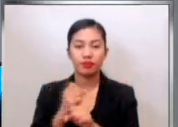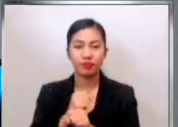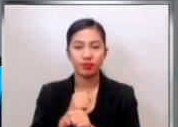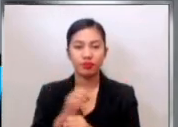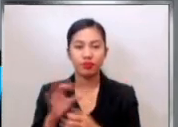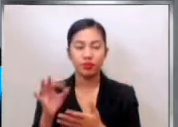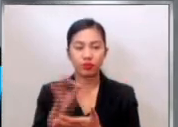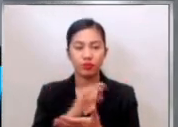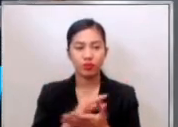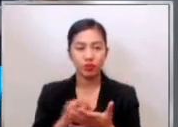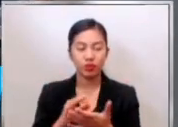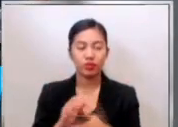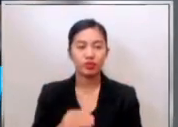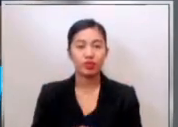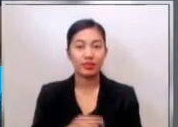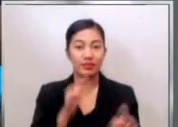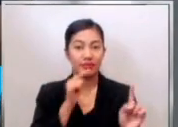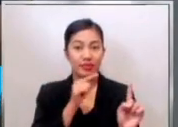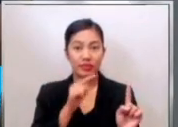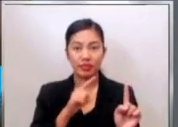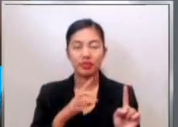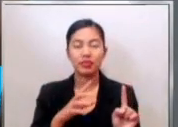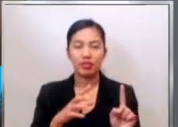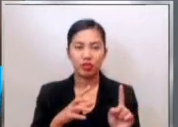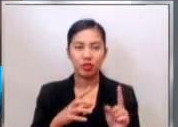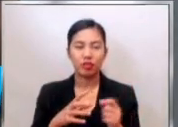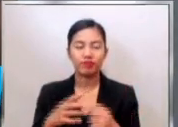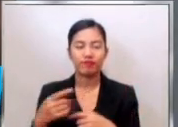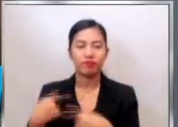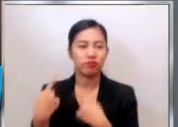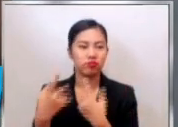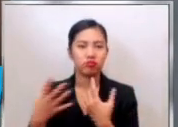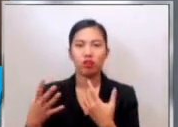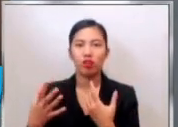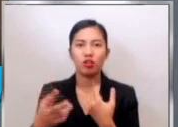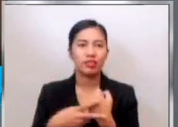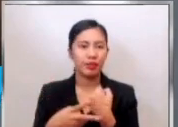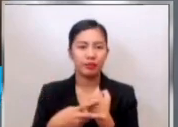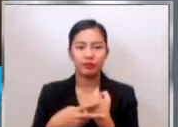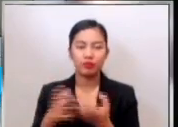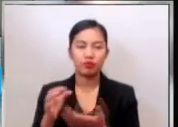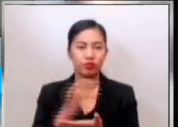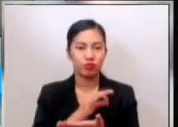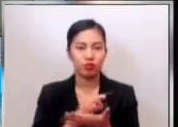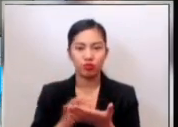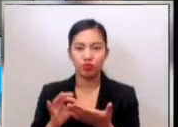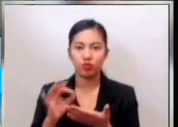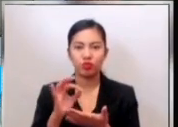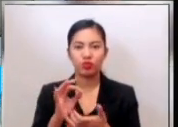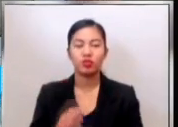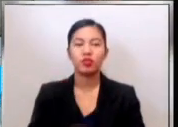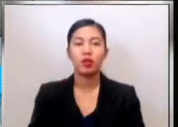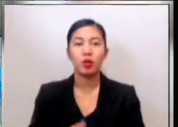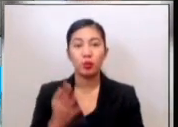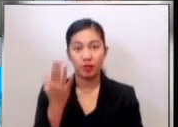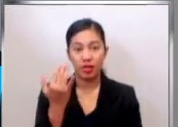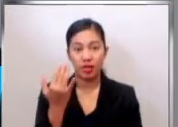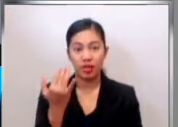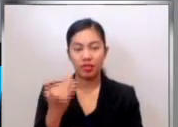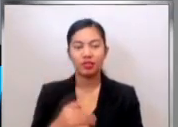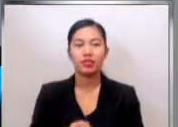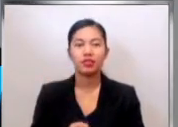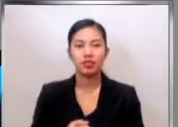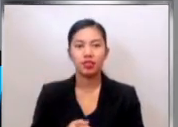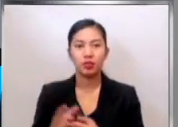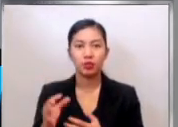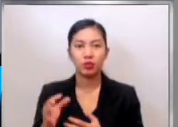si Archie Lugay. Hindi na raw ito katakataka dahil mabilis sa mga collector ang mga commemorative coin, pero kahit